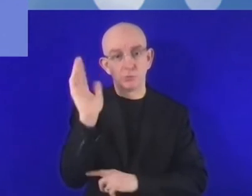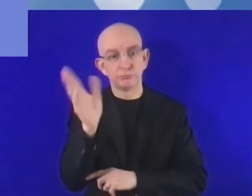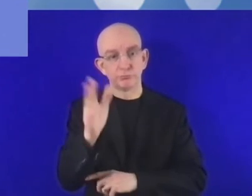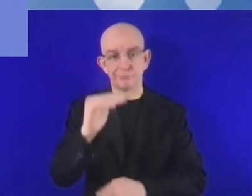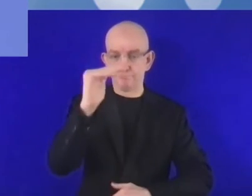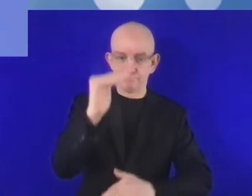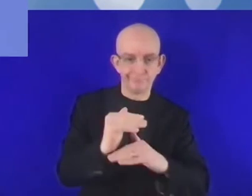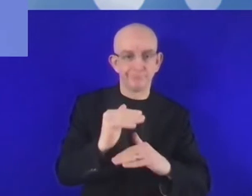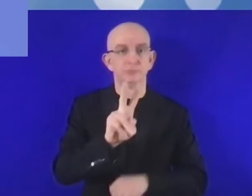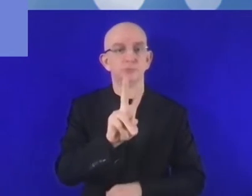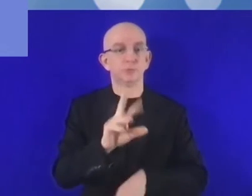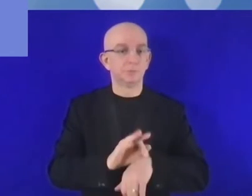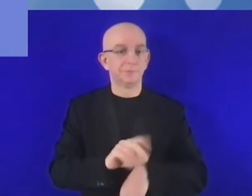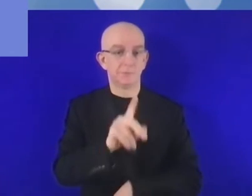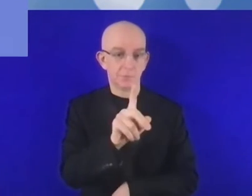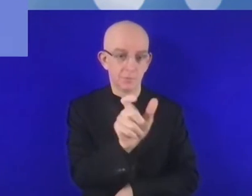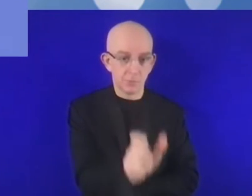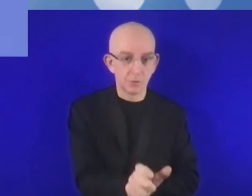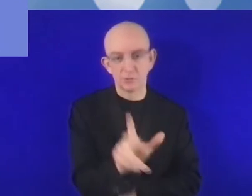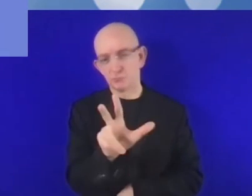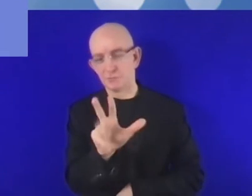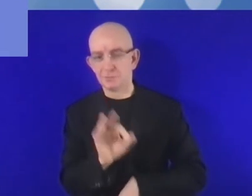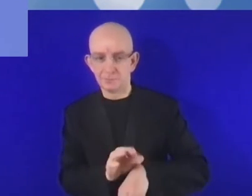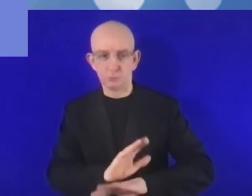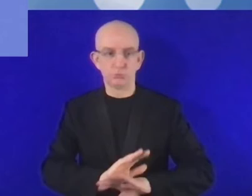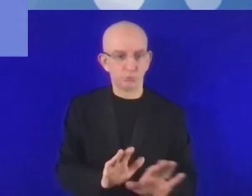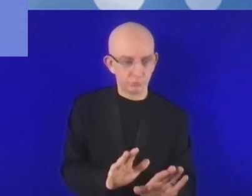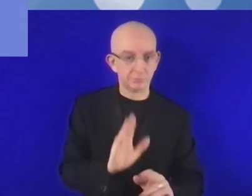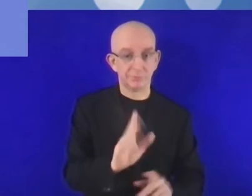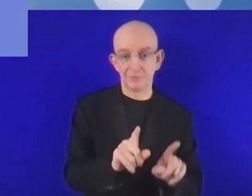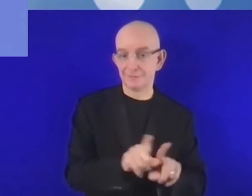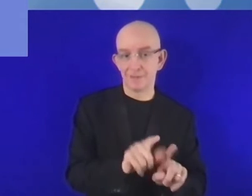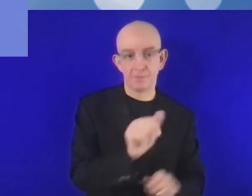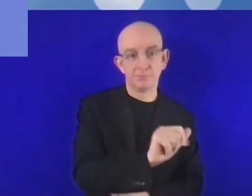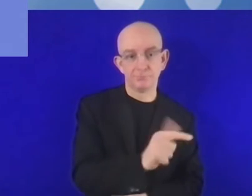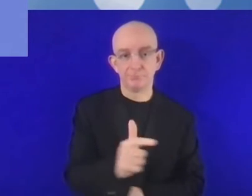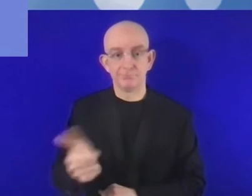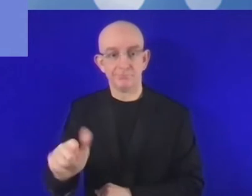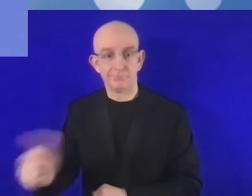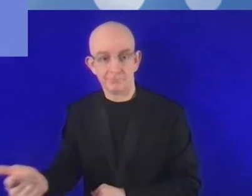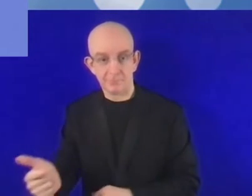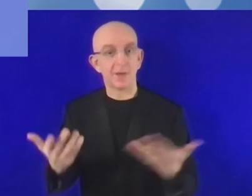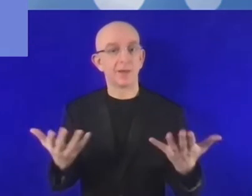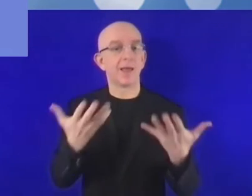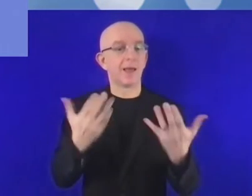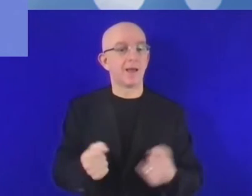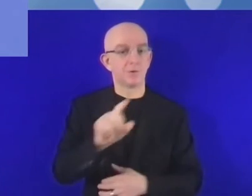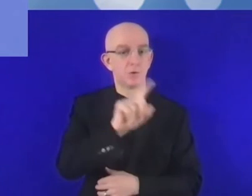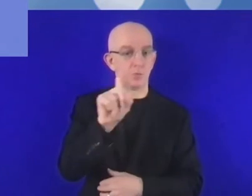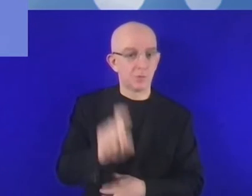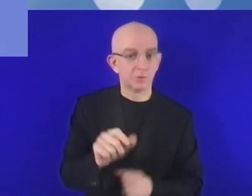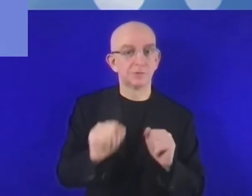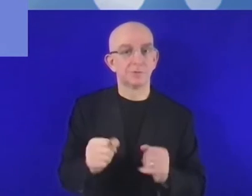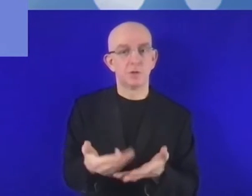вас к тому, приглашаю наших докладчиков взять слово на две, не более трех минут, и задам всем нашим